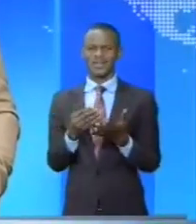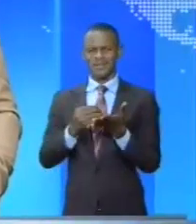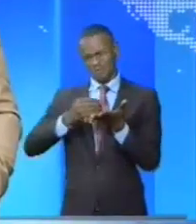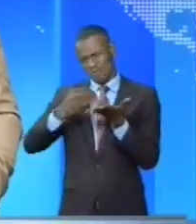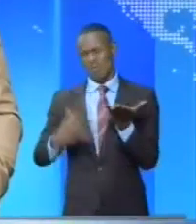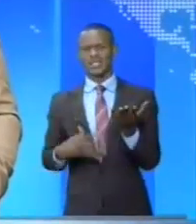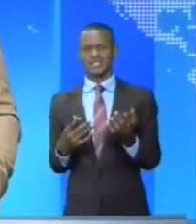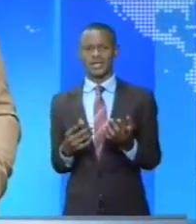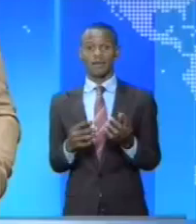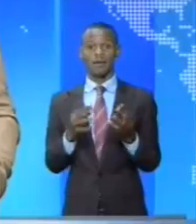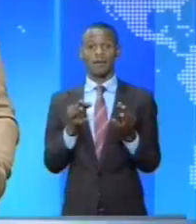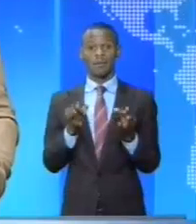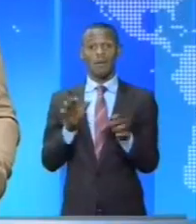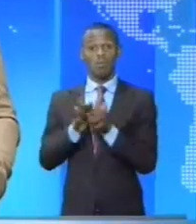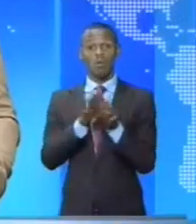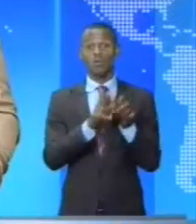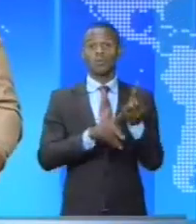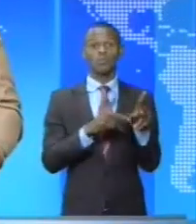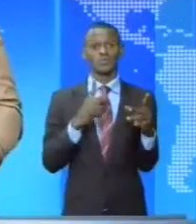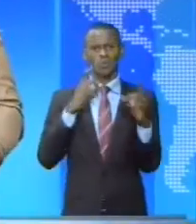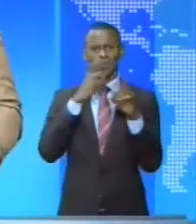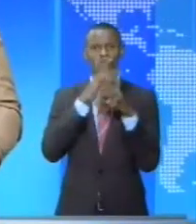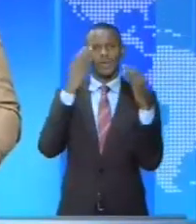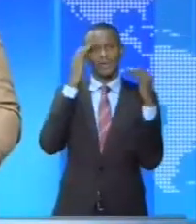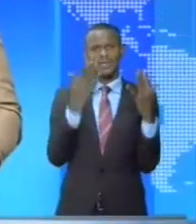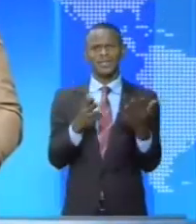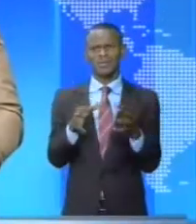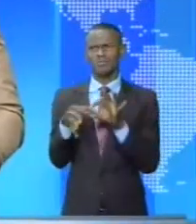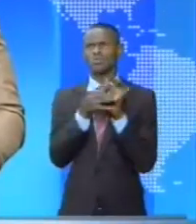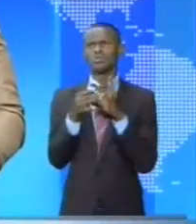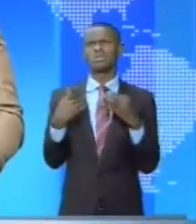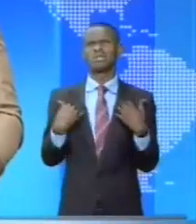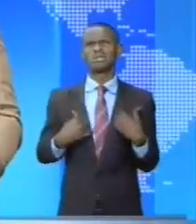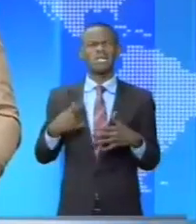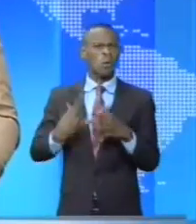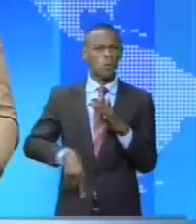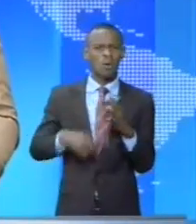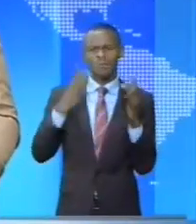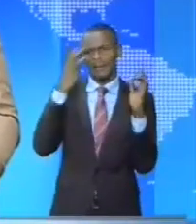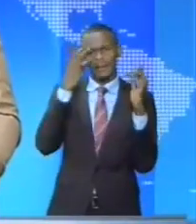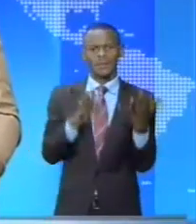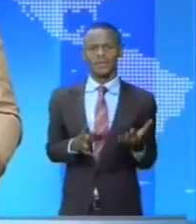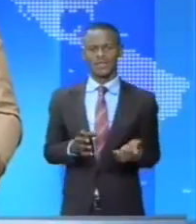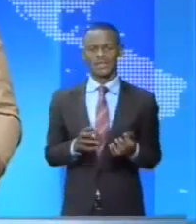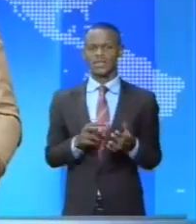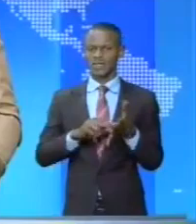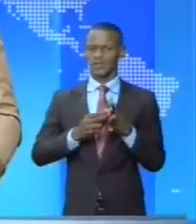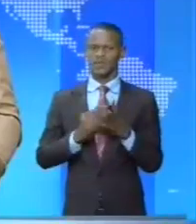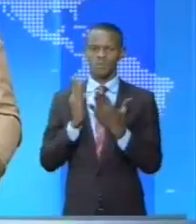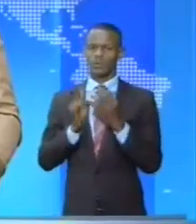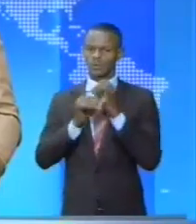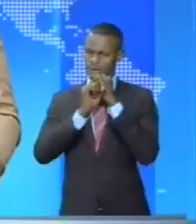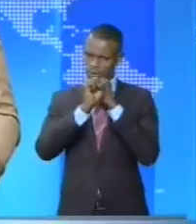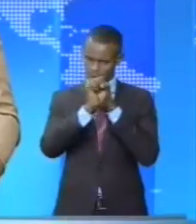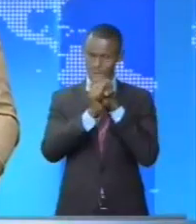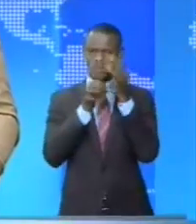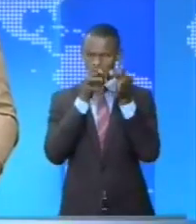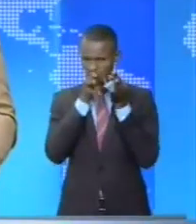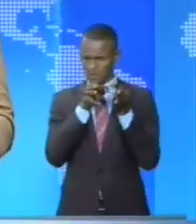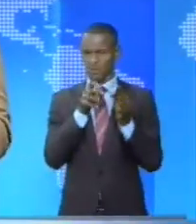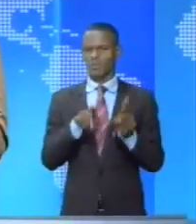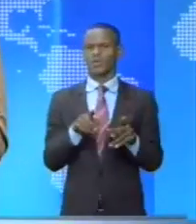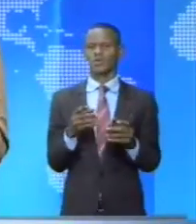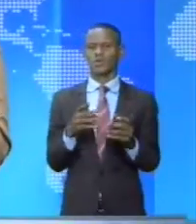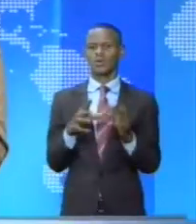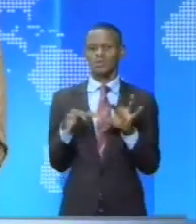semblent ignorer l'existence, même les avantages qu'offrent ces mutuelles de santé, d'où la sensibilisation s'avère importante. Bobette